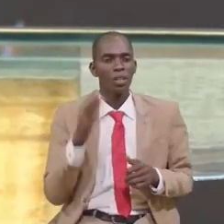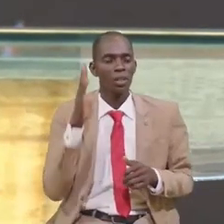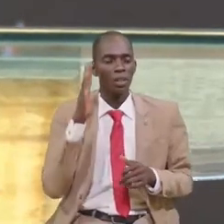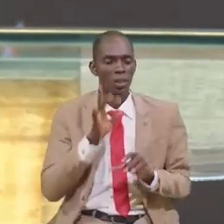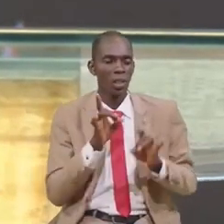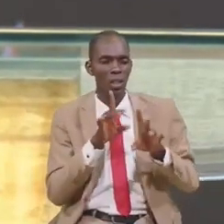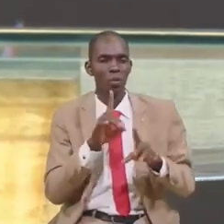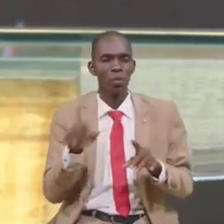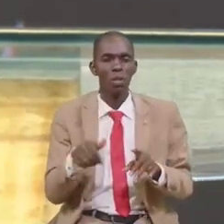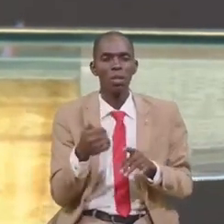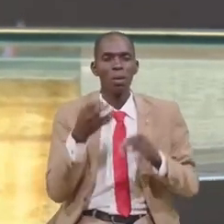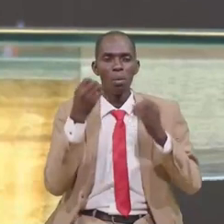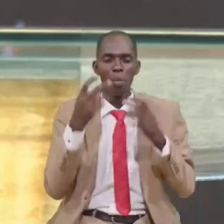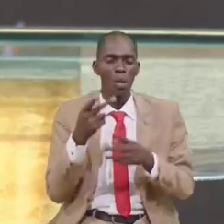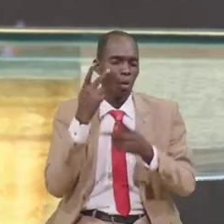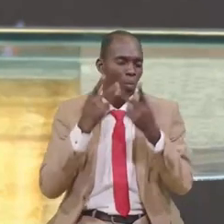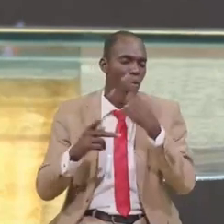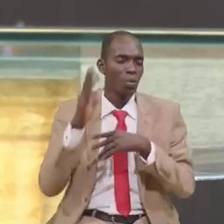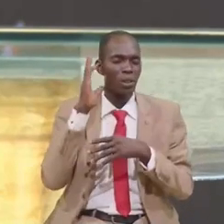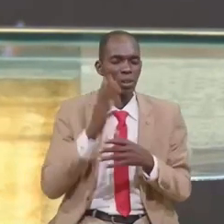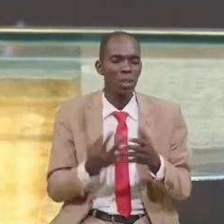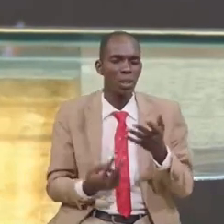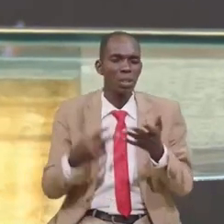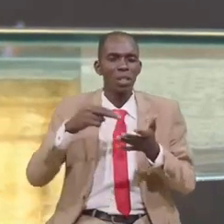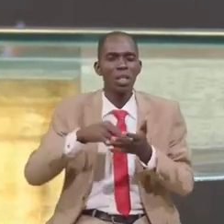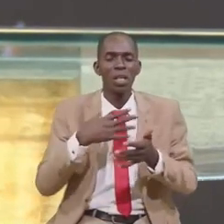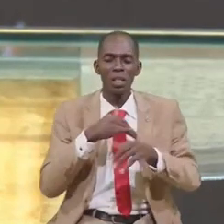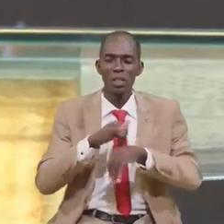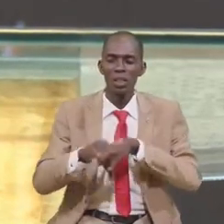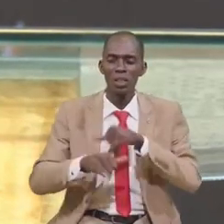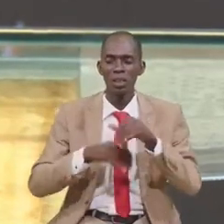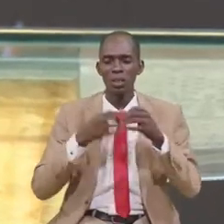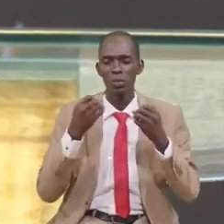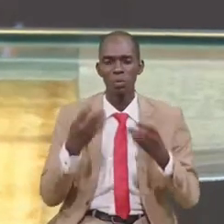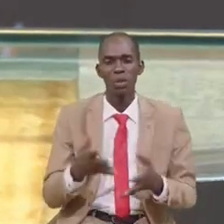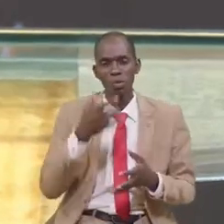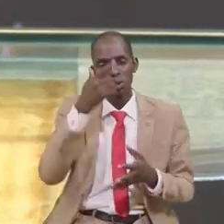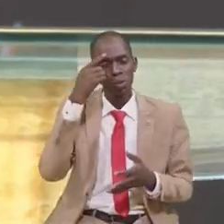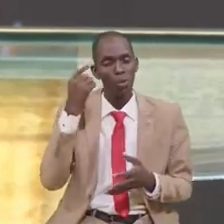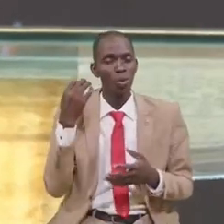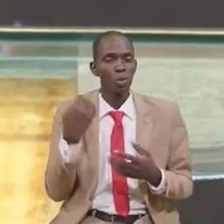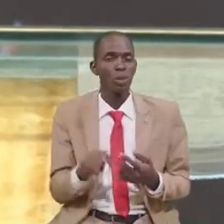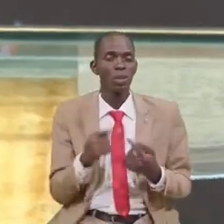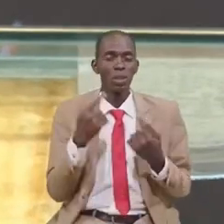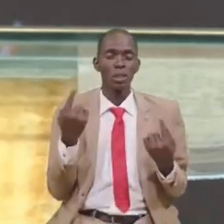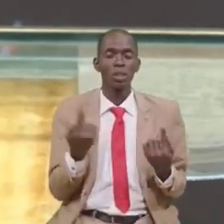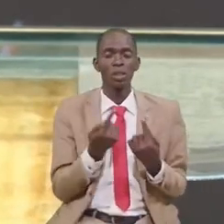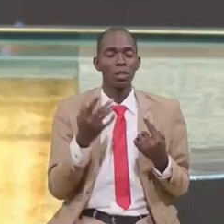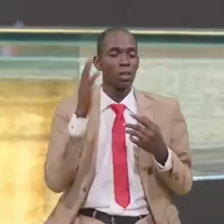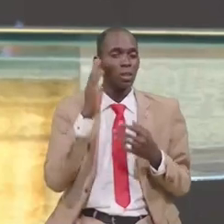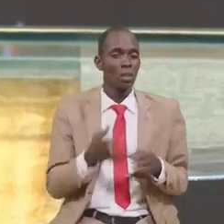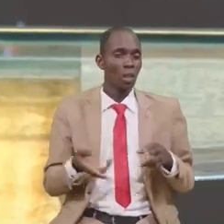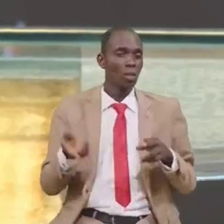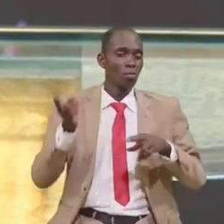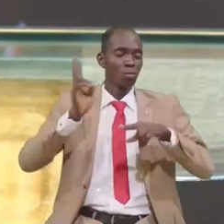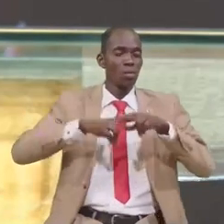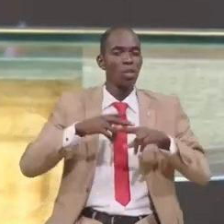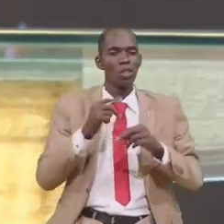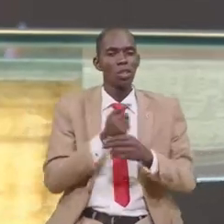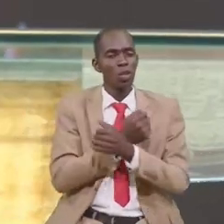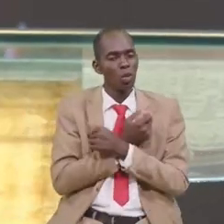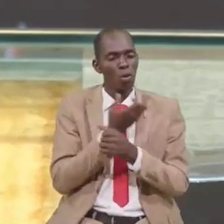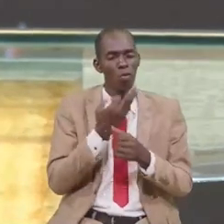faux prophètes s'élèveront et séduiront beaucoup de gens. Et parce que l'iniquité se sera accrue, la charité du